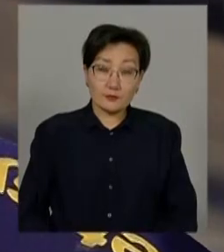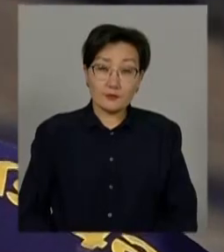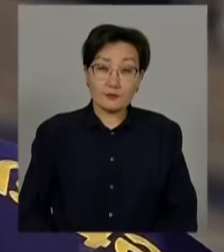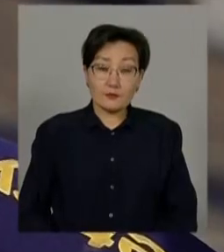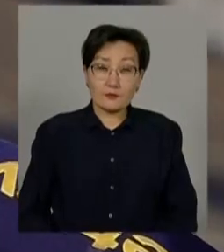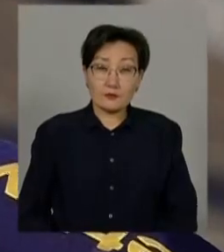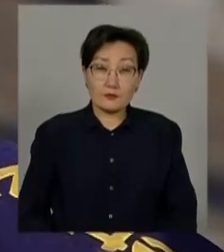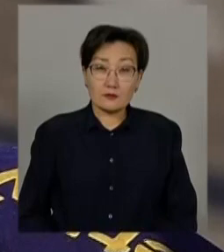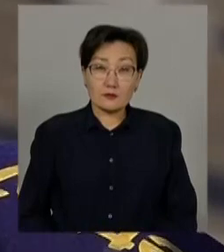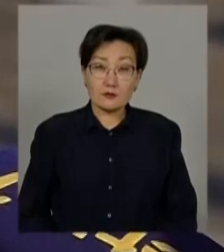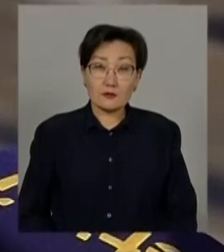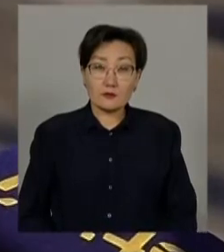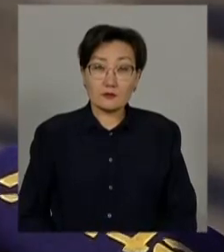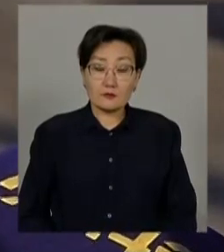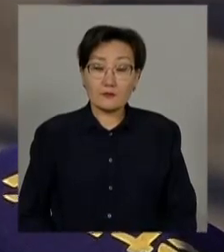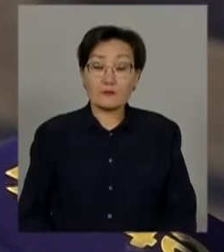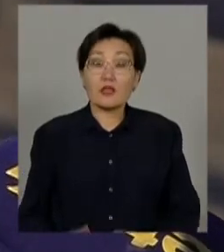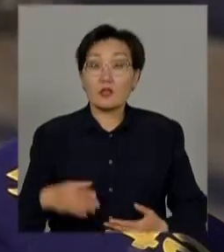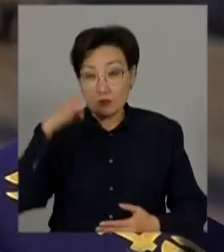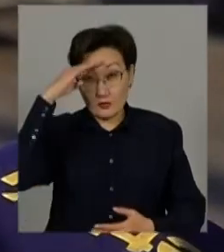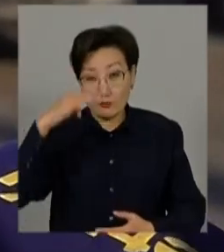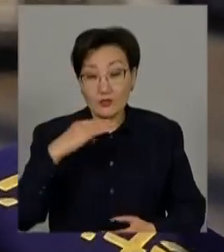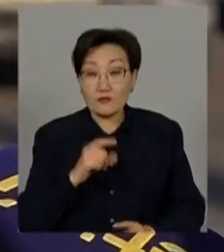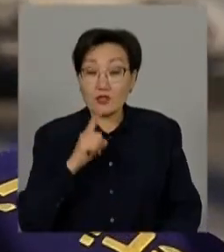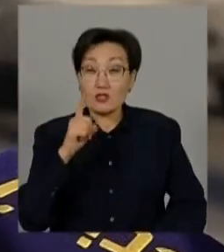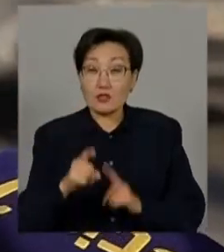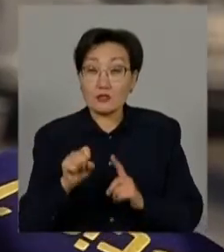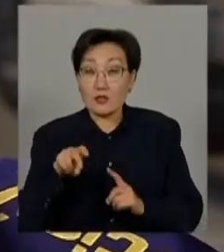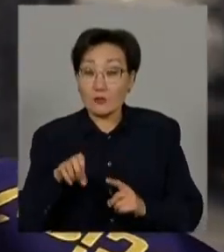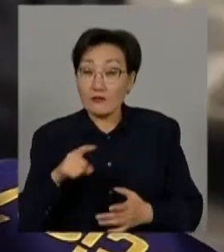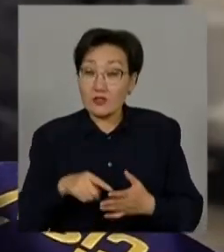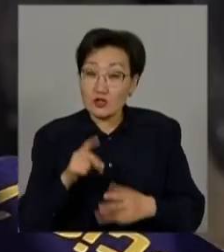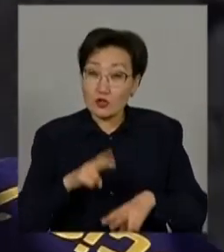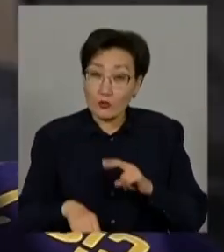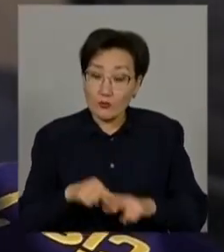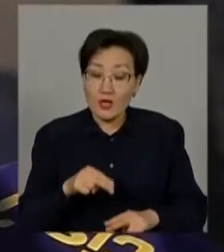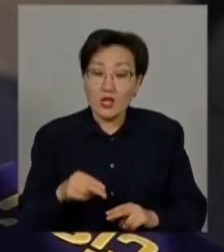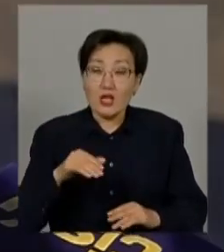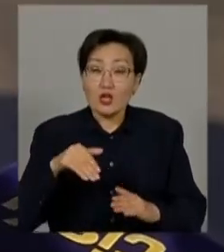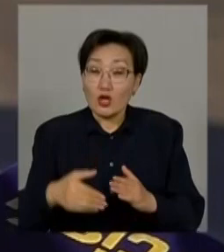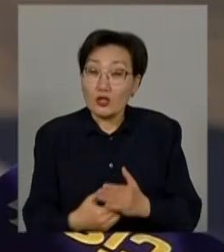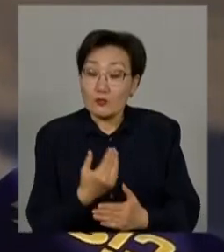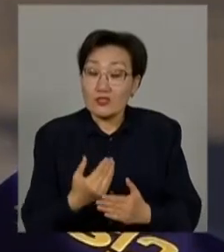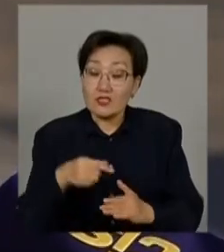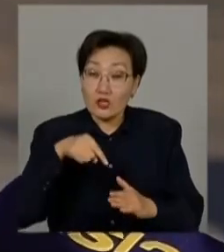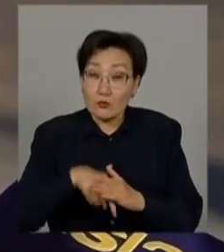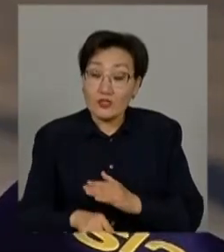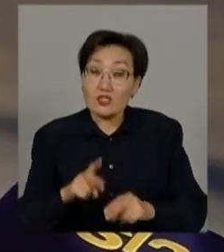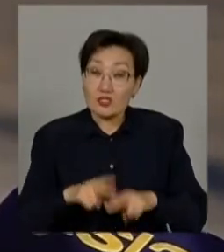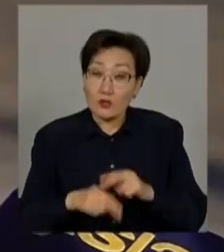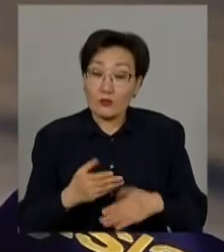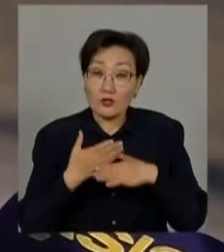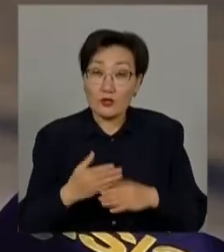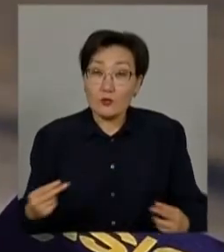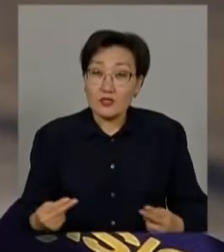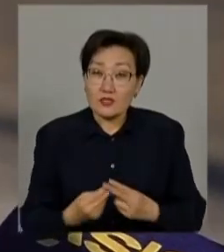Папа очень любил все строить. Әкем Жезқазған Сатпаев қалаларын салуға, кеніштерді салуға көмектесті. Астанада бой